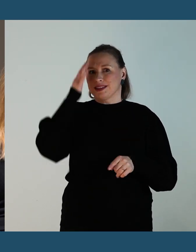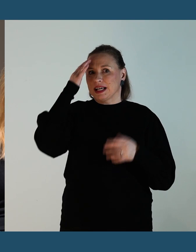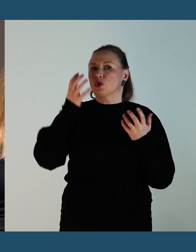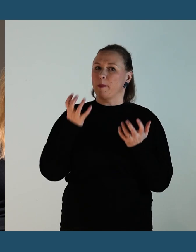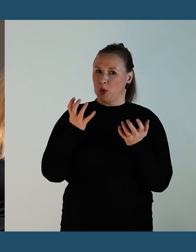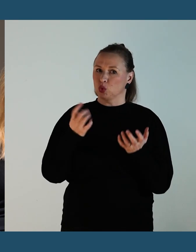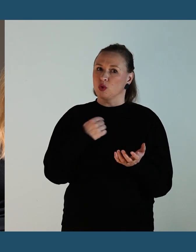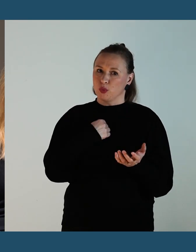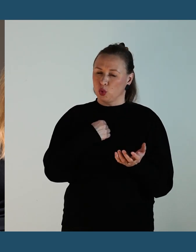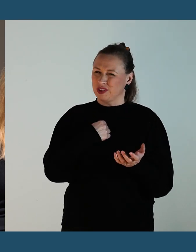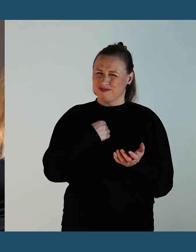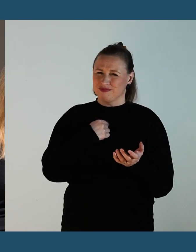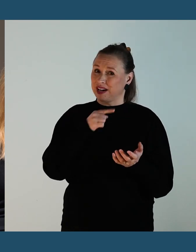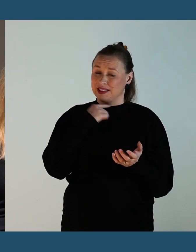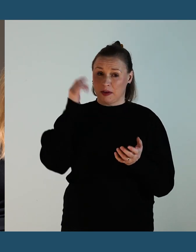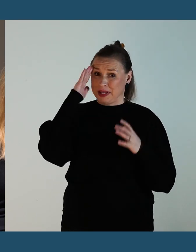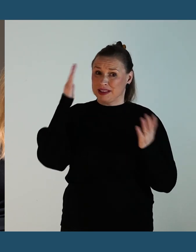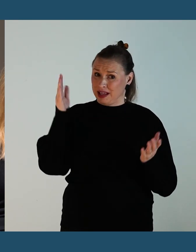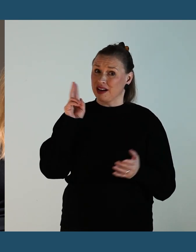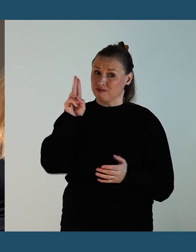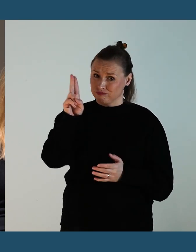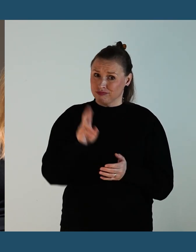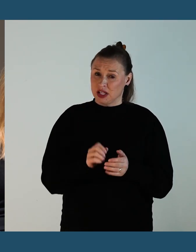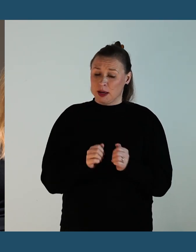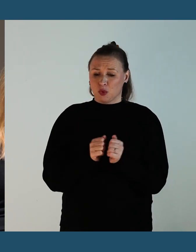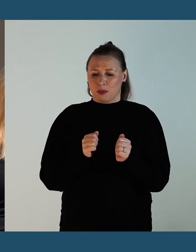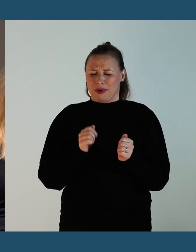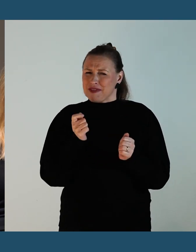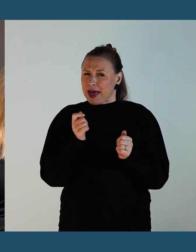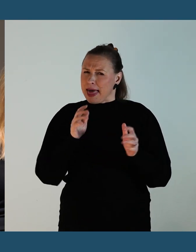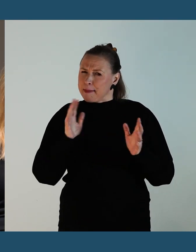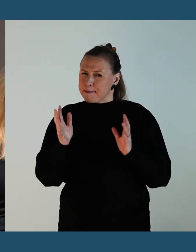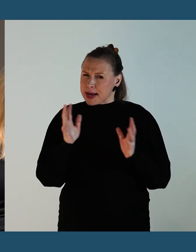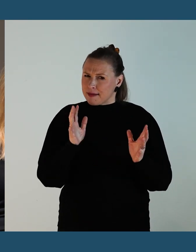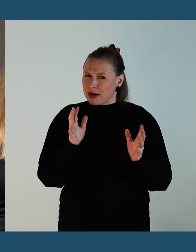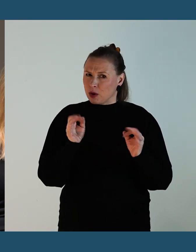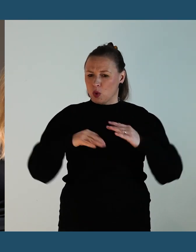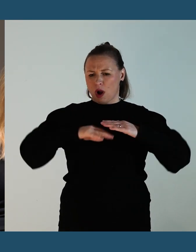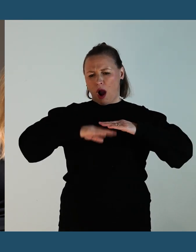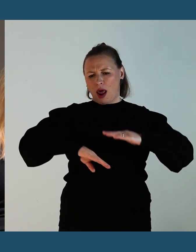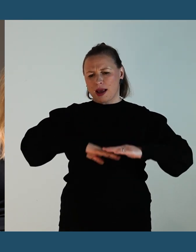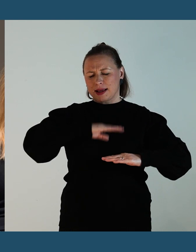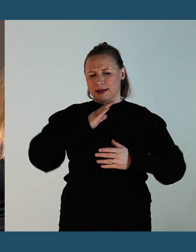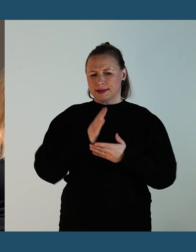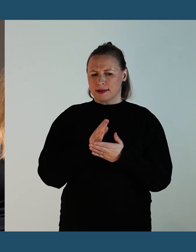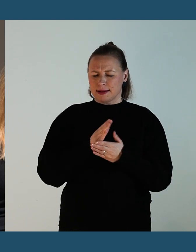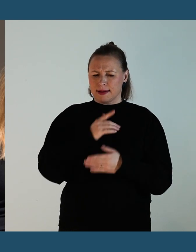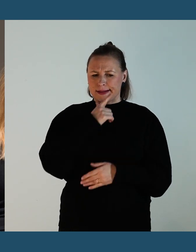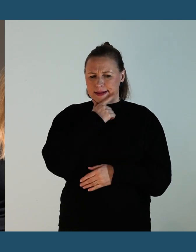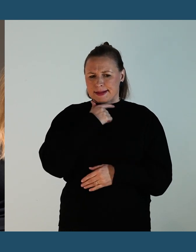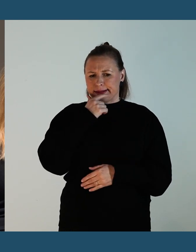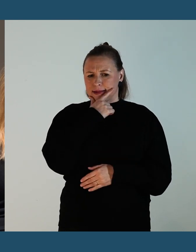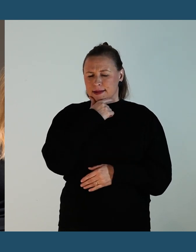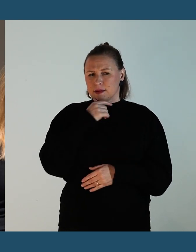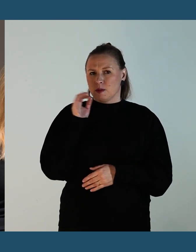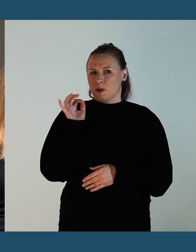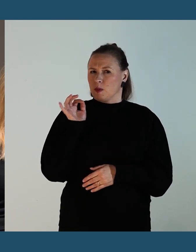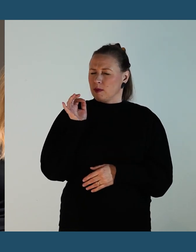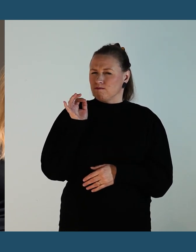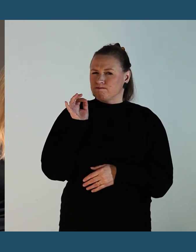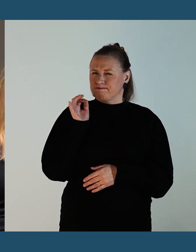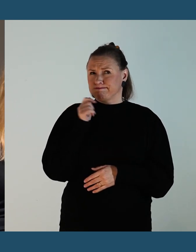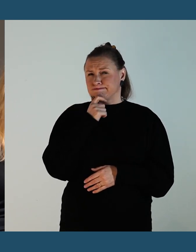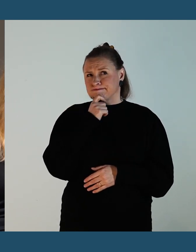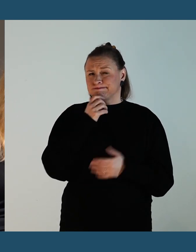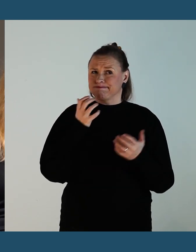en tiedä riittävästi, mutta tähän alaikäiskysymykseen liittyen, mutta mä voisin